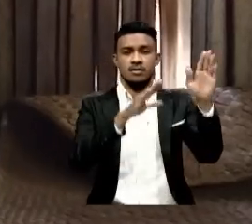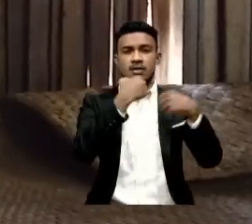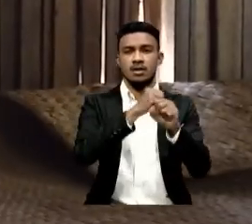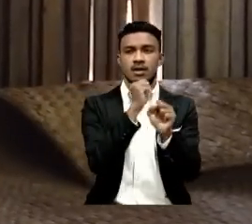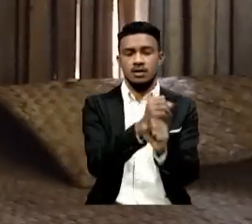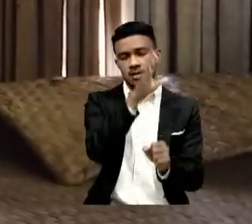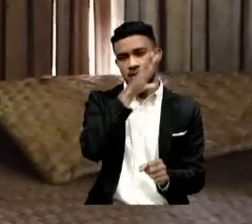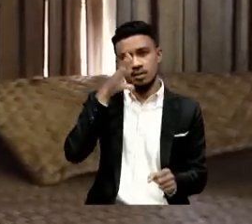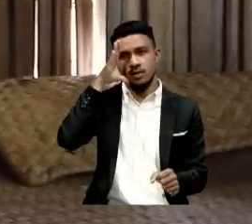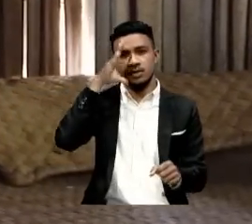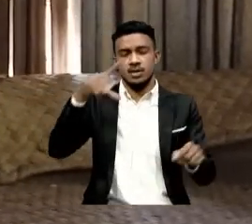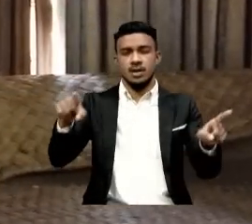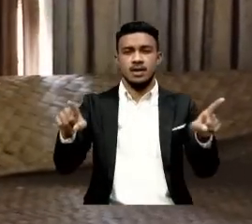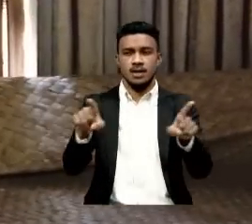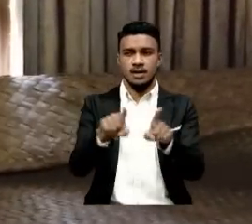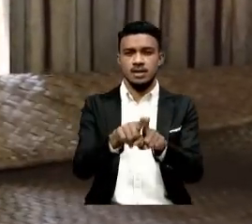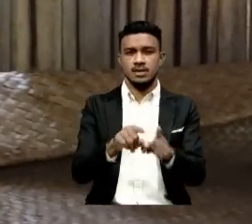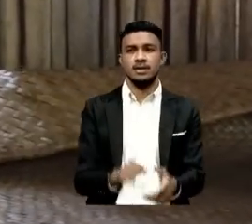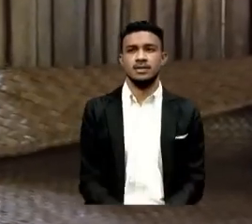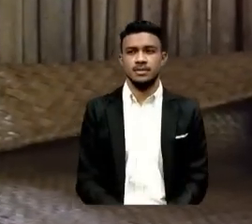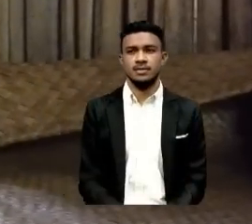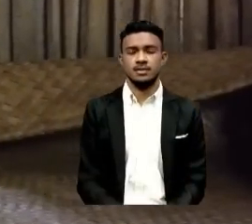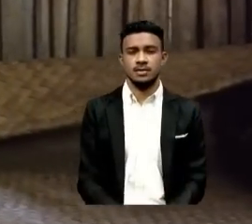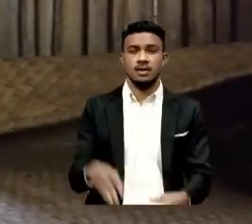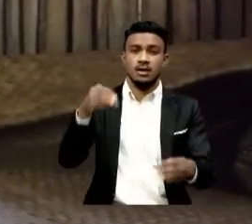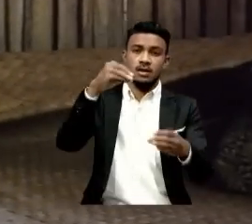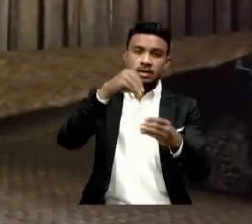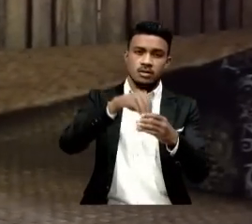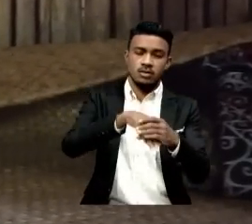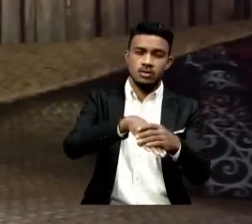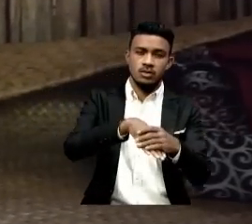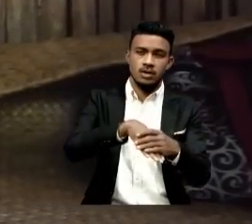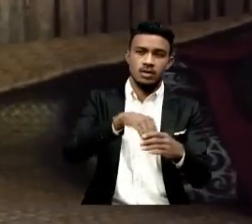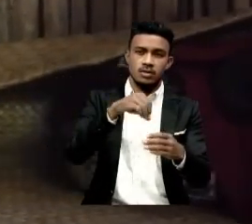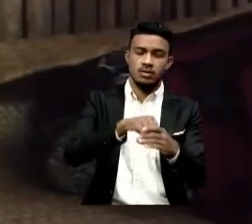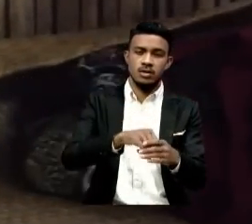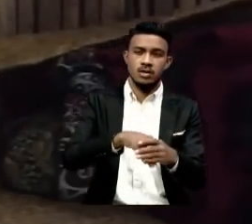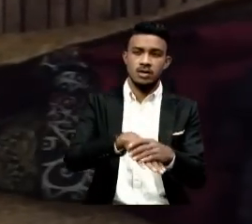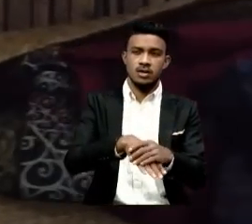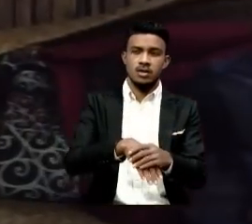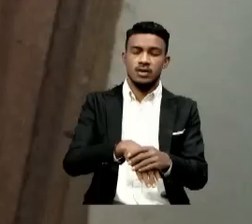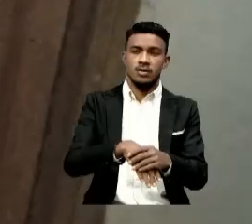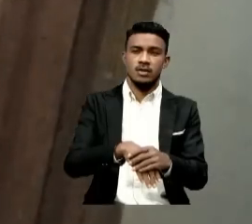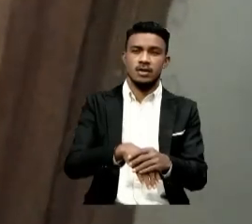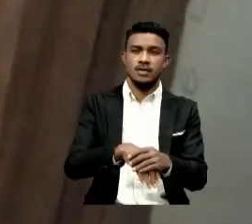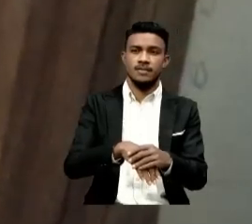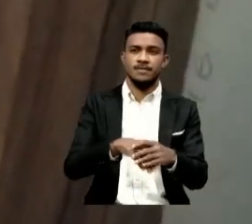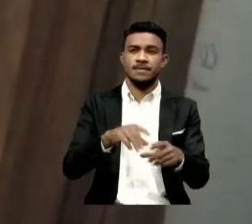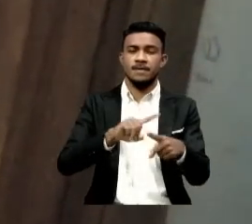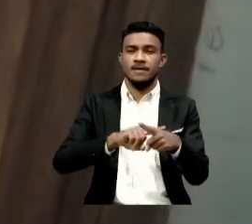nia lotos hanesan la kuda permunggu ne nia nia muris